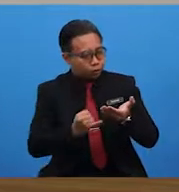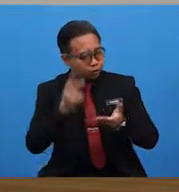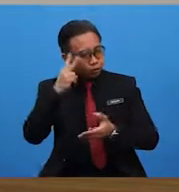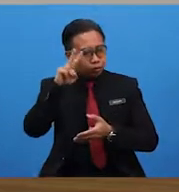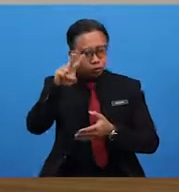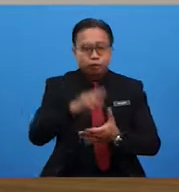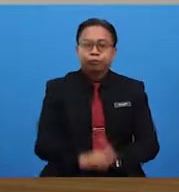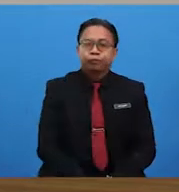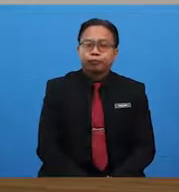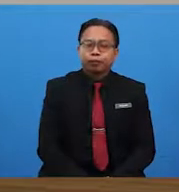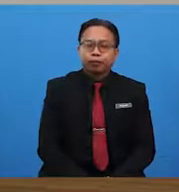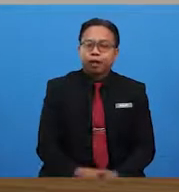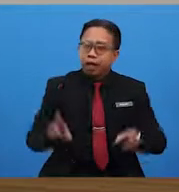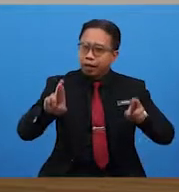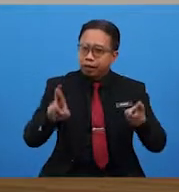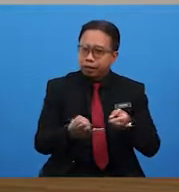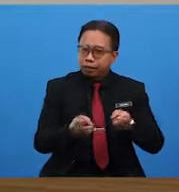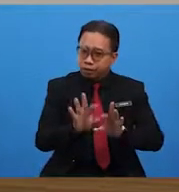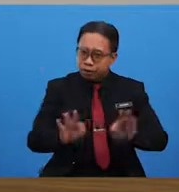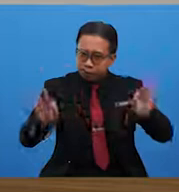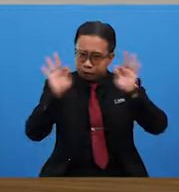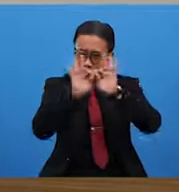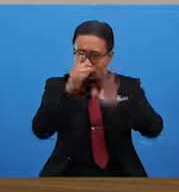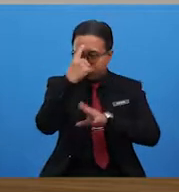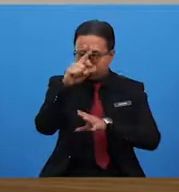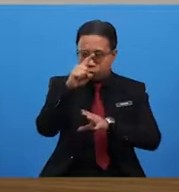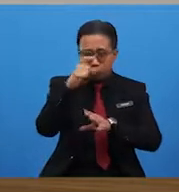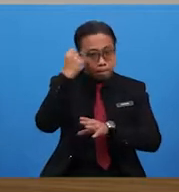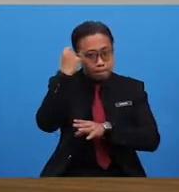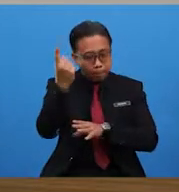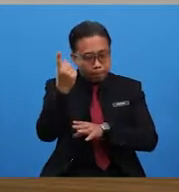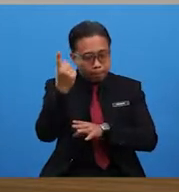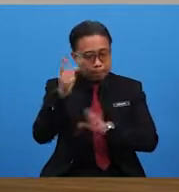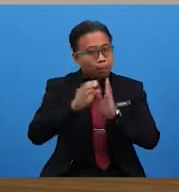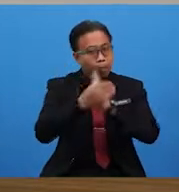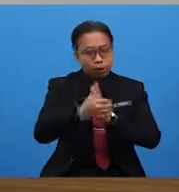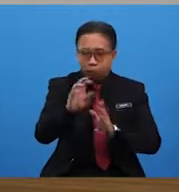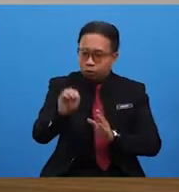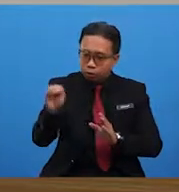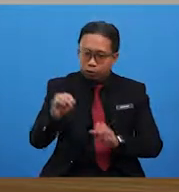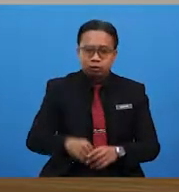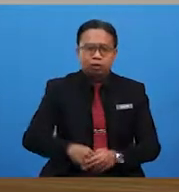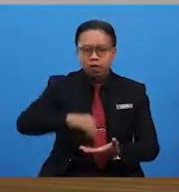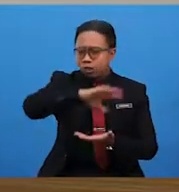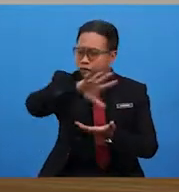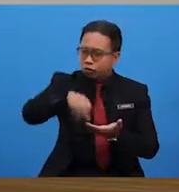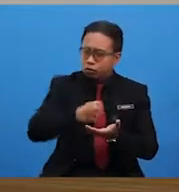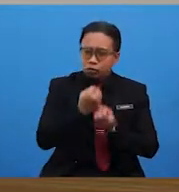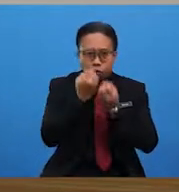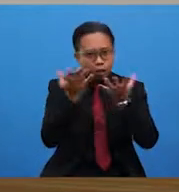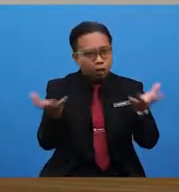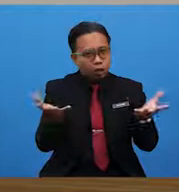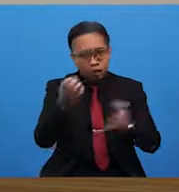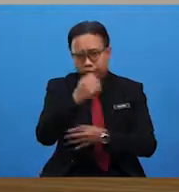seni dan Prince paint adalah Aspek penting yang perlu dipahami oleh gajah segala pengolahan organisasi